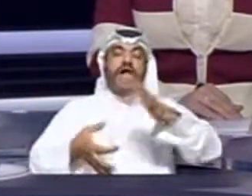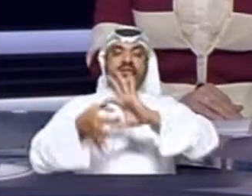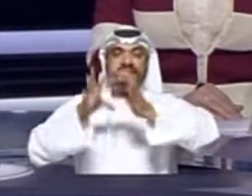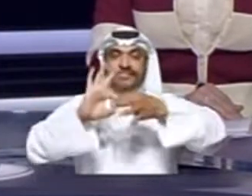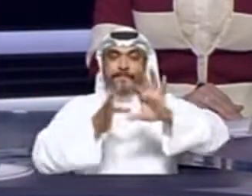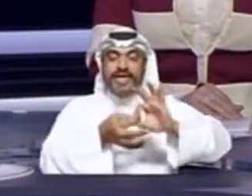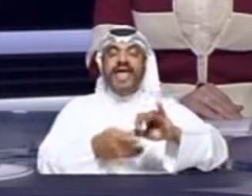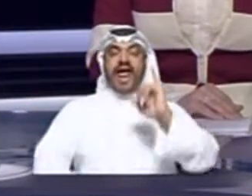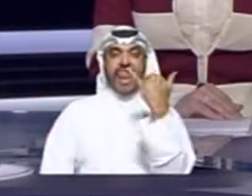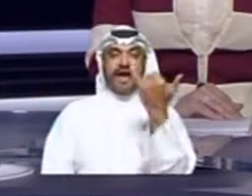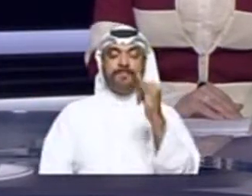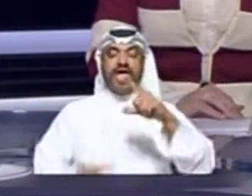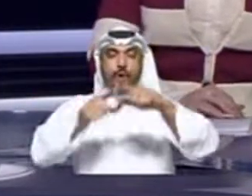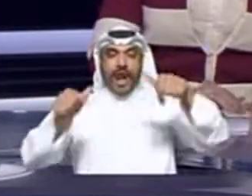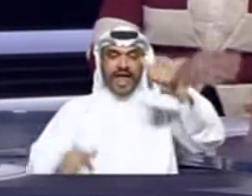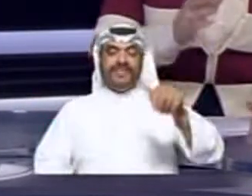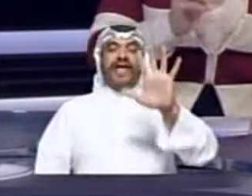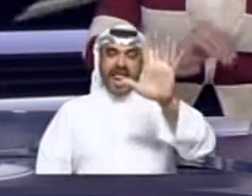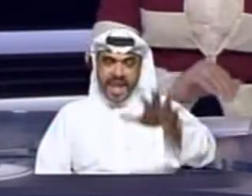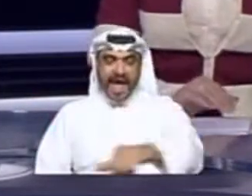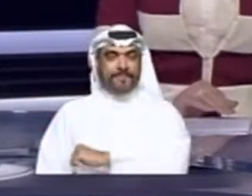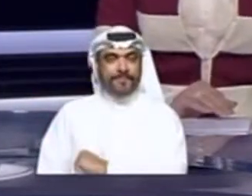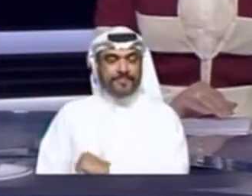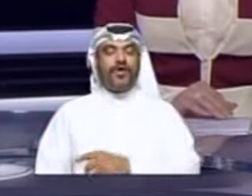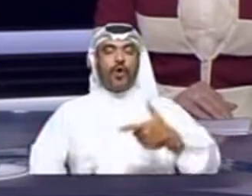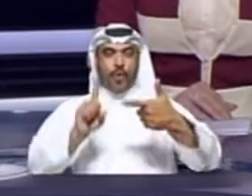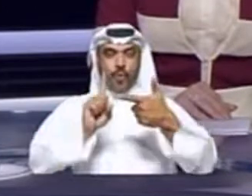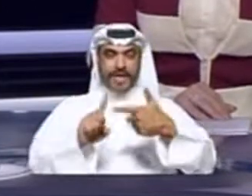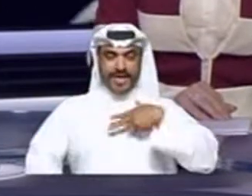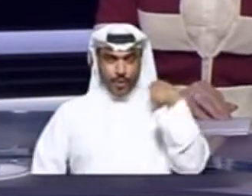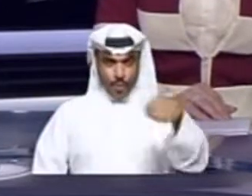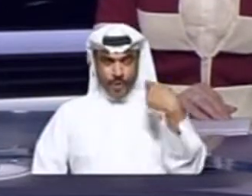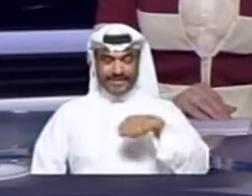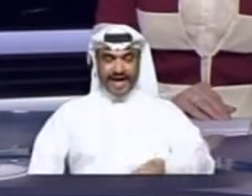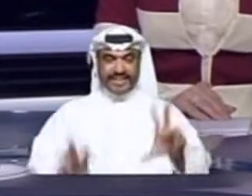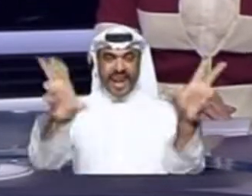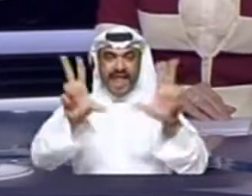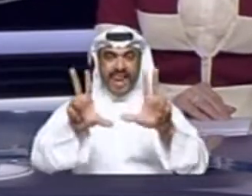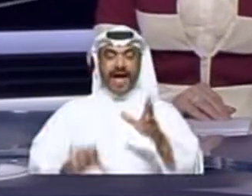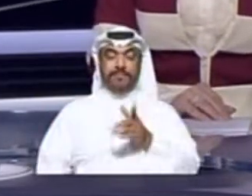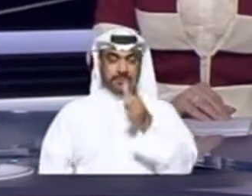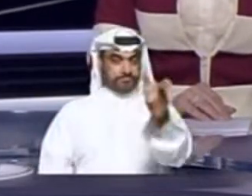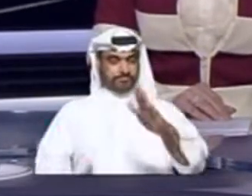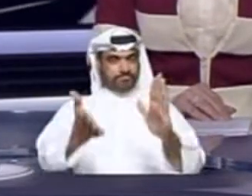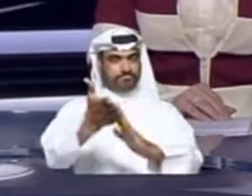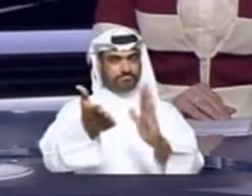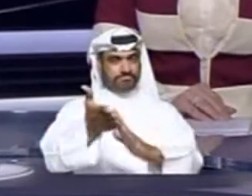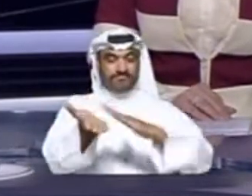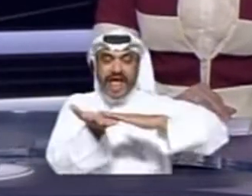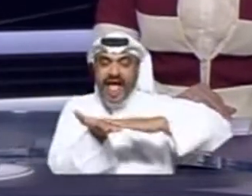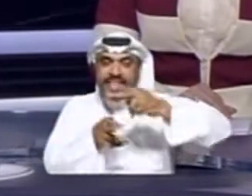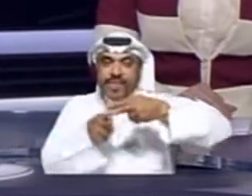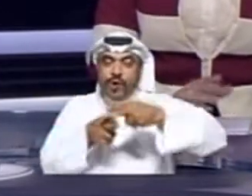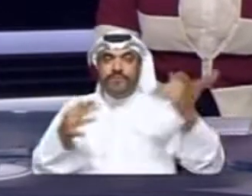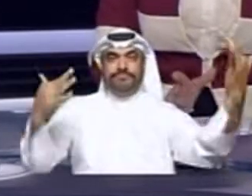الصحافة العربية والخليجية. نعم، وكيل وزارة الإعلام طارق عيد المزرم أشاد باستضافة دولة الكويت